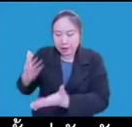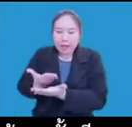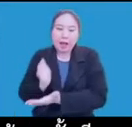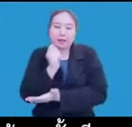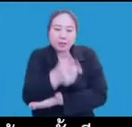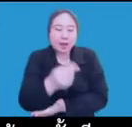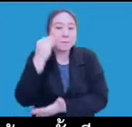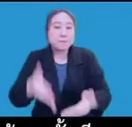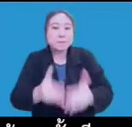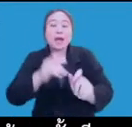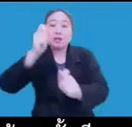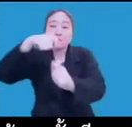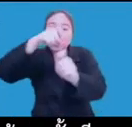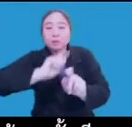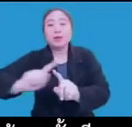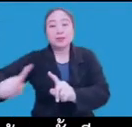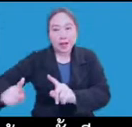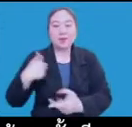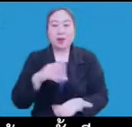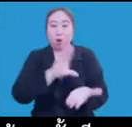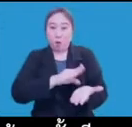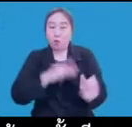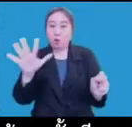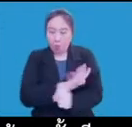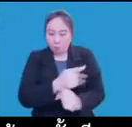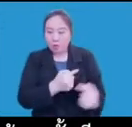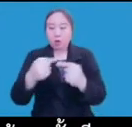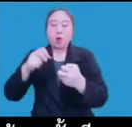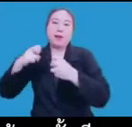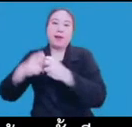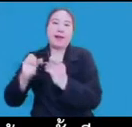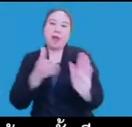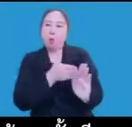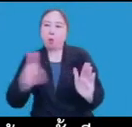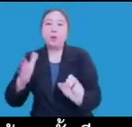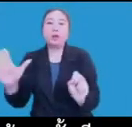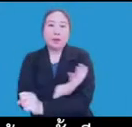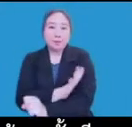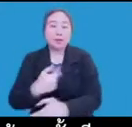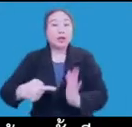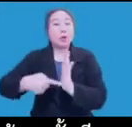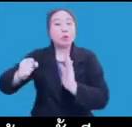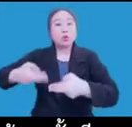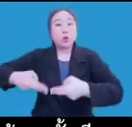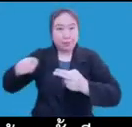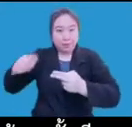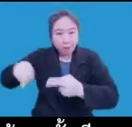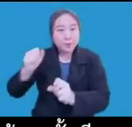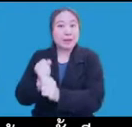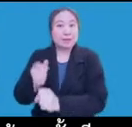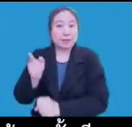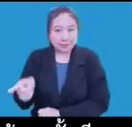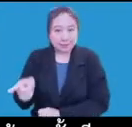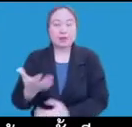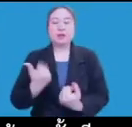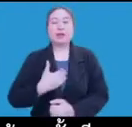ามารถใช้ข้อมูลได้ครบไซเคิลครับตั้งแต่เอาข้อมูลมาแล้วจนถึงการแก้ปัญหานะครับจากการที่สมุดสงครามนำไปใช้นี่สำคัญนะครับทำให้เ